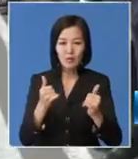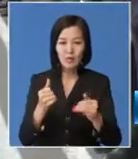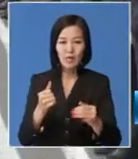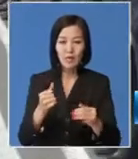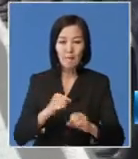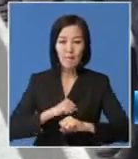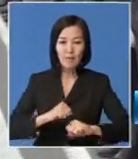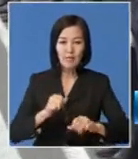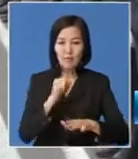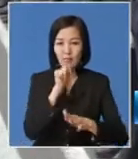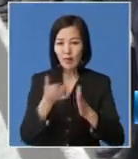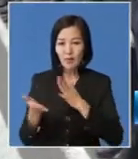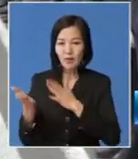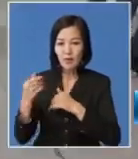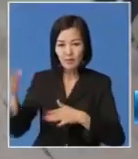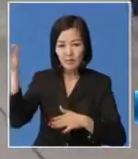батыр бабаларды еске алып.